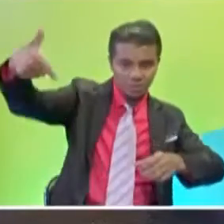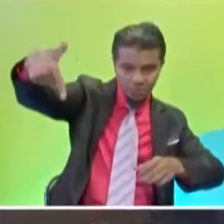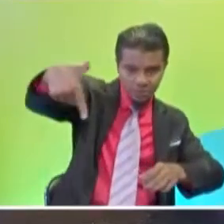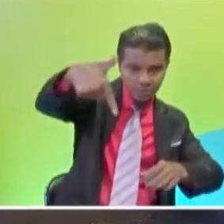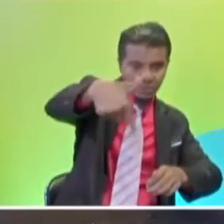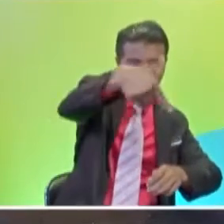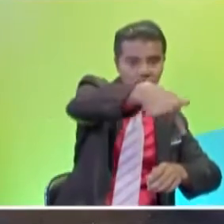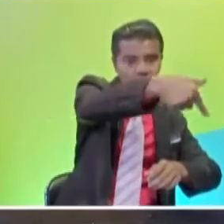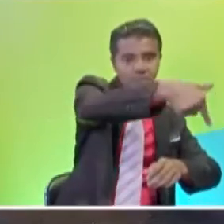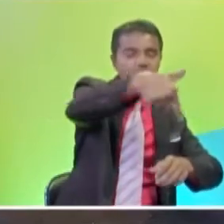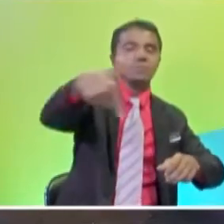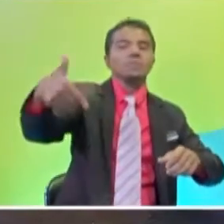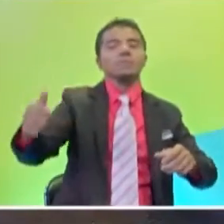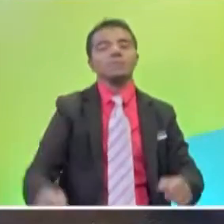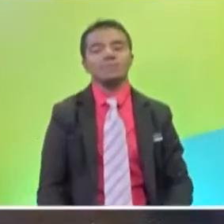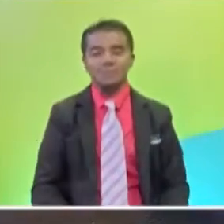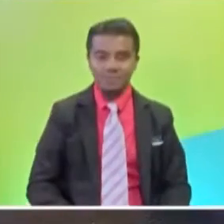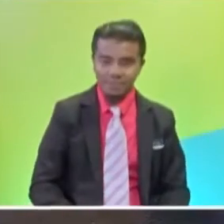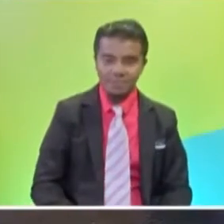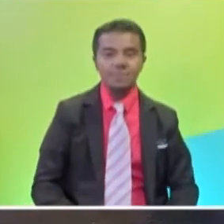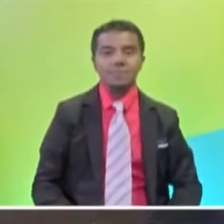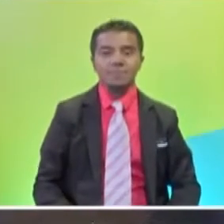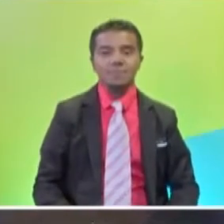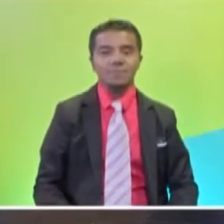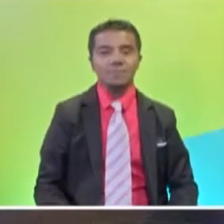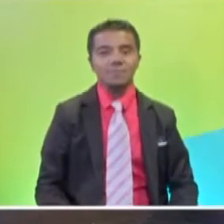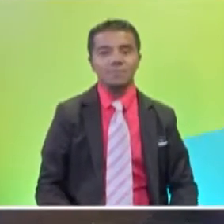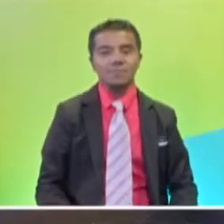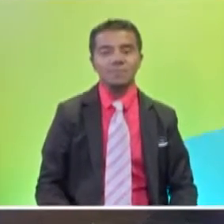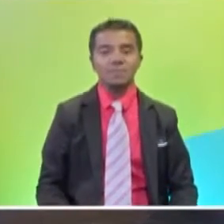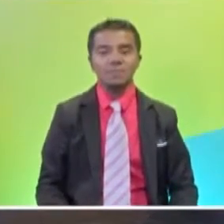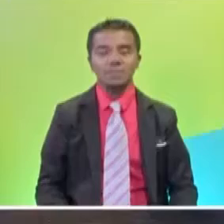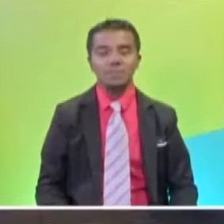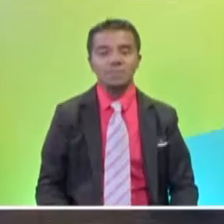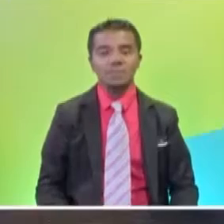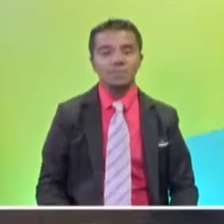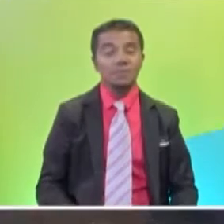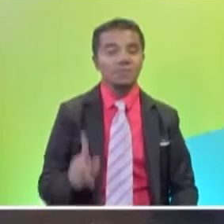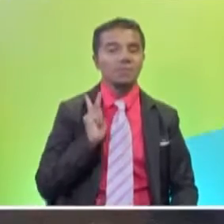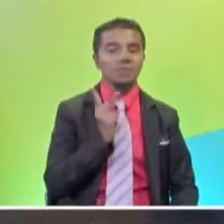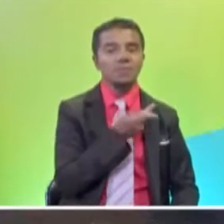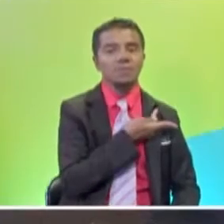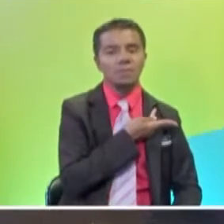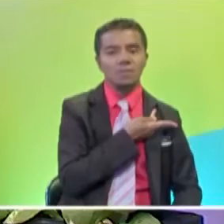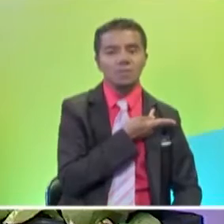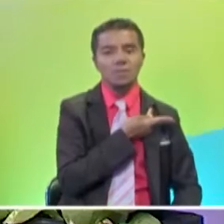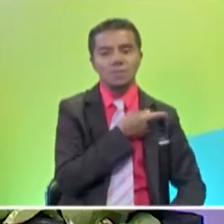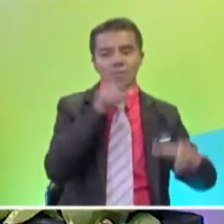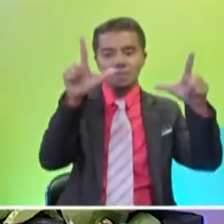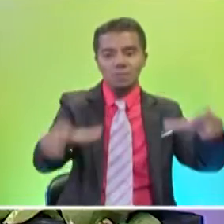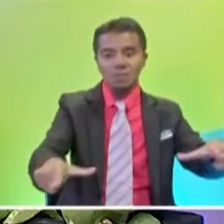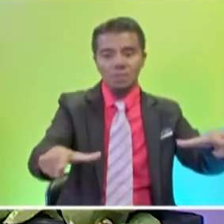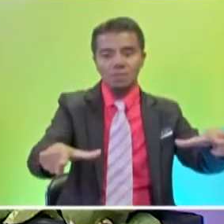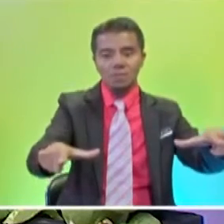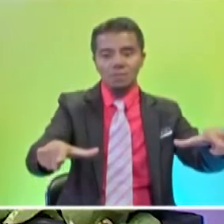akan tutup dengan sukupan cikgu. Ya, betul. Ini untuk seperti cikgu cakap nak jaga daripada terlalu panas. Terlalu panas, betul. Nanti pokok akan